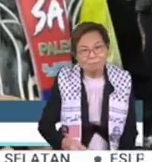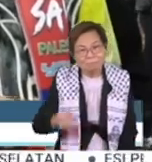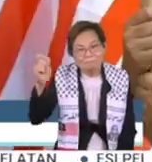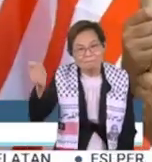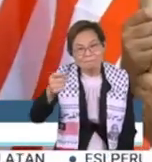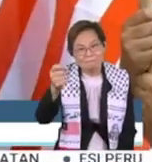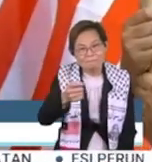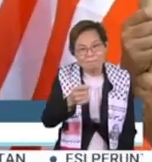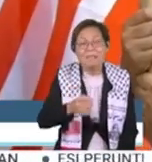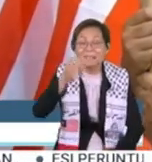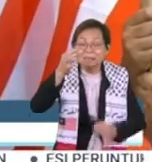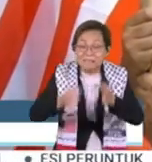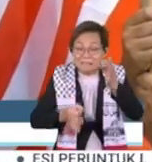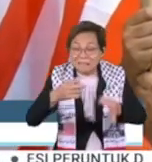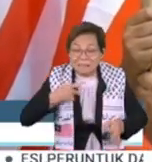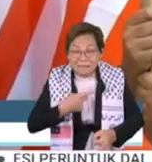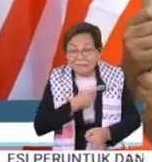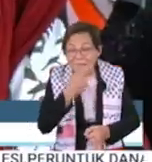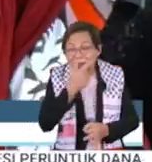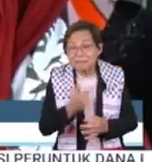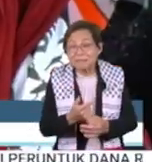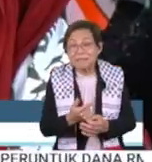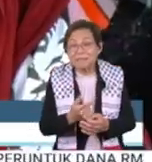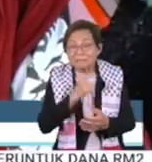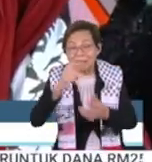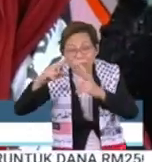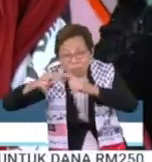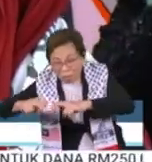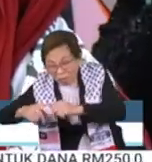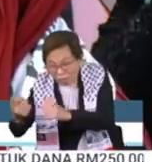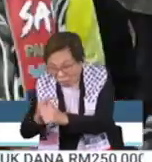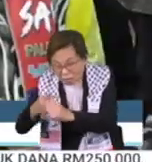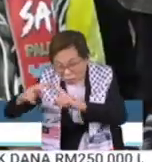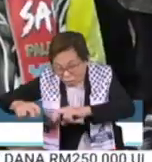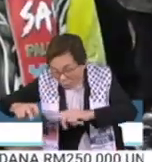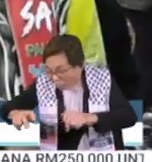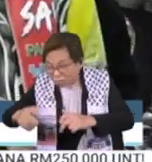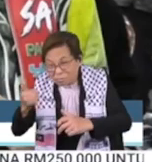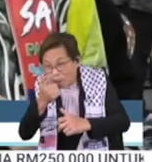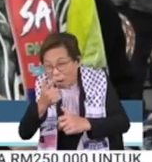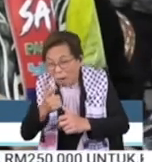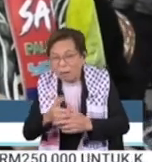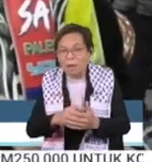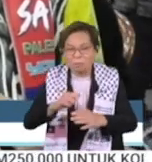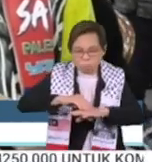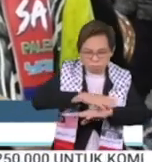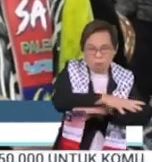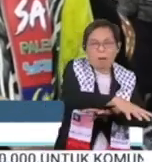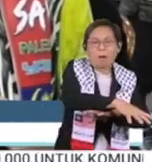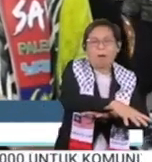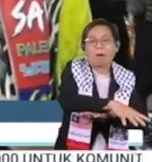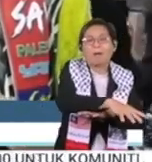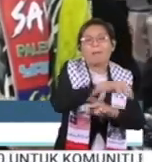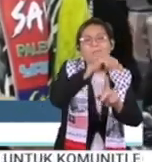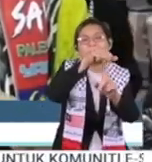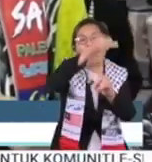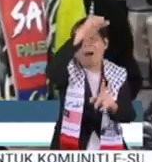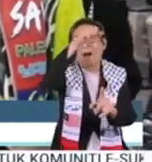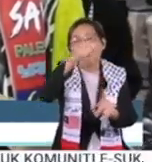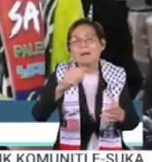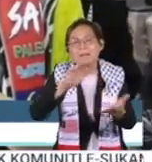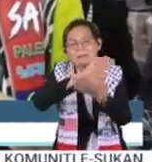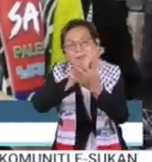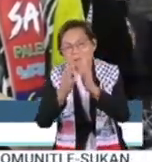fa'altum nadibi. Sekiranya kita tidak tabayun, maka dia akan beri kesan fatusbihu ala ma